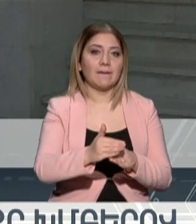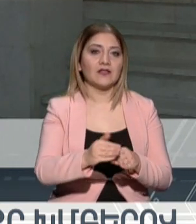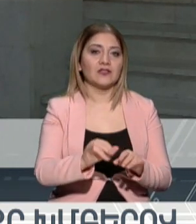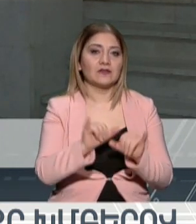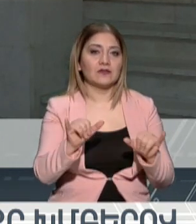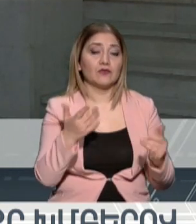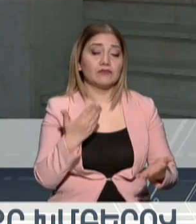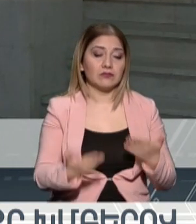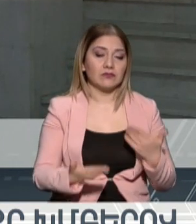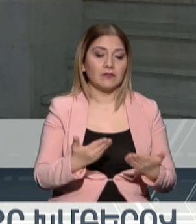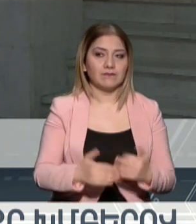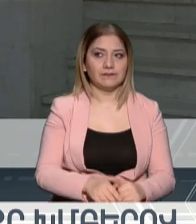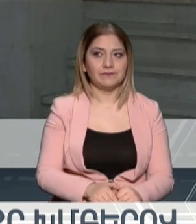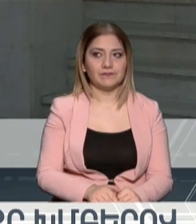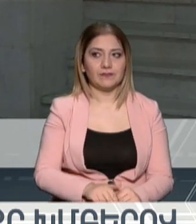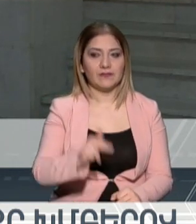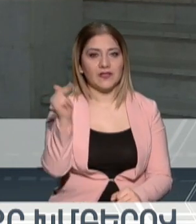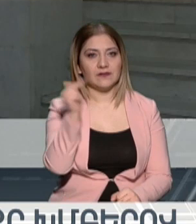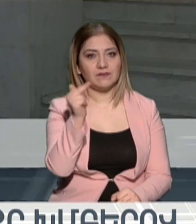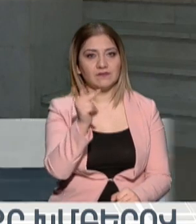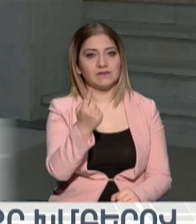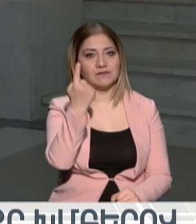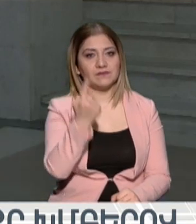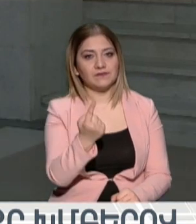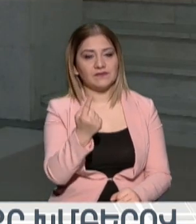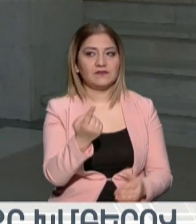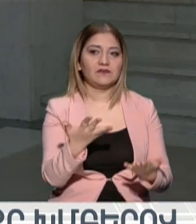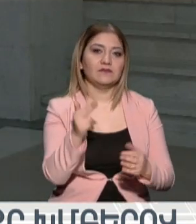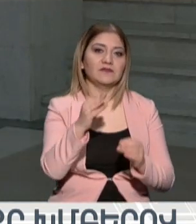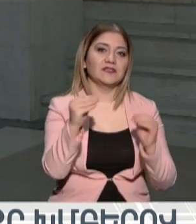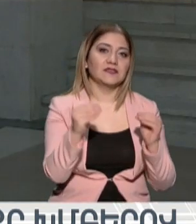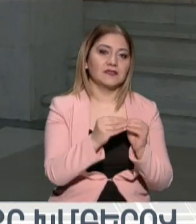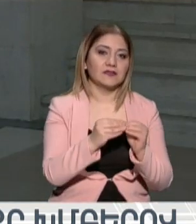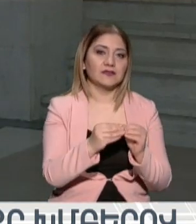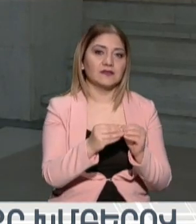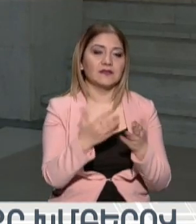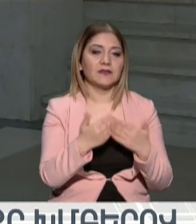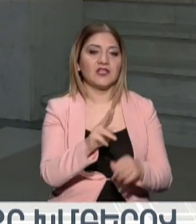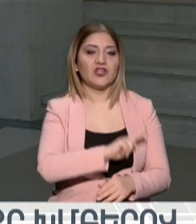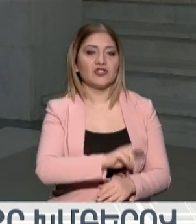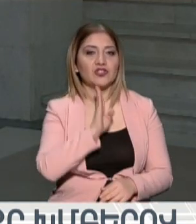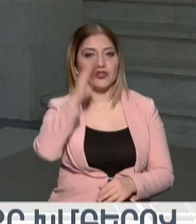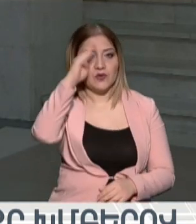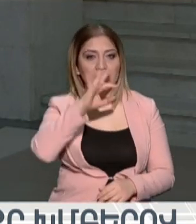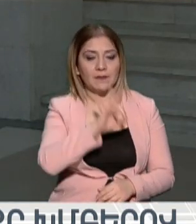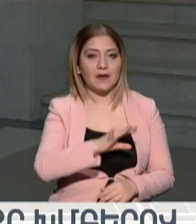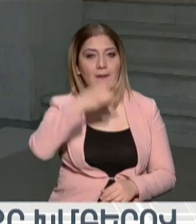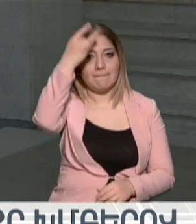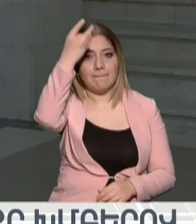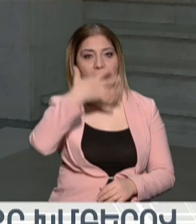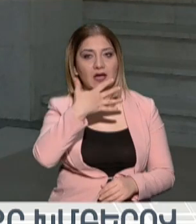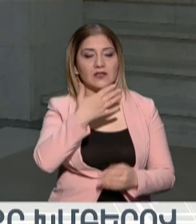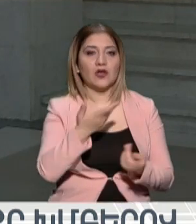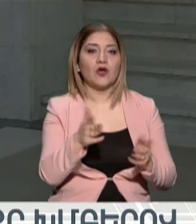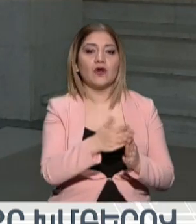ունենա, օրինակ, չգիտեմ, փետրվարի 1-ից կամ 10-ից բացել աշխատող ծնողների, այնուհետև մարտից